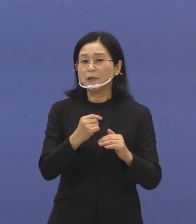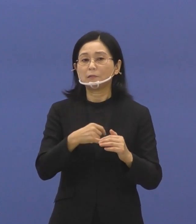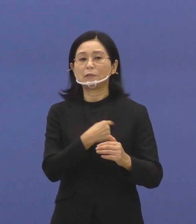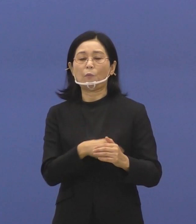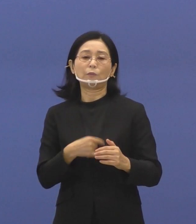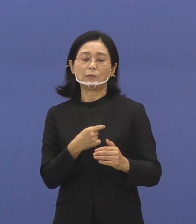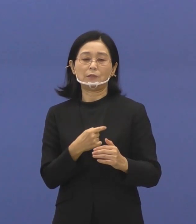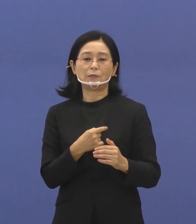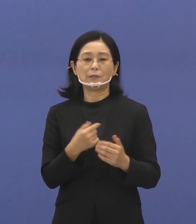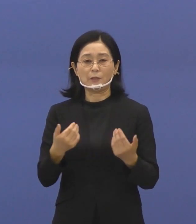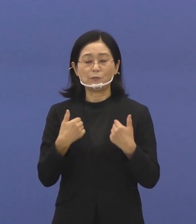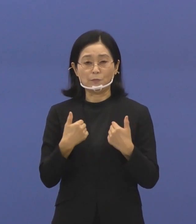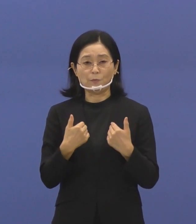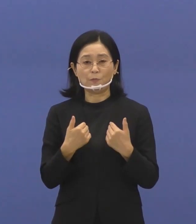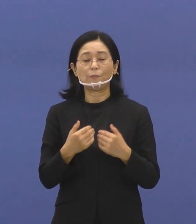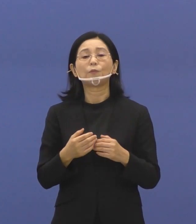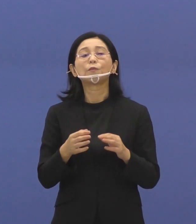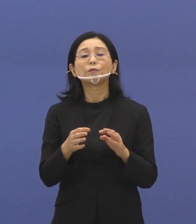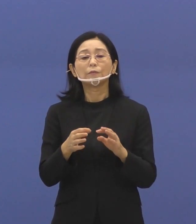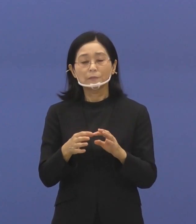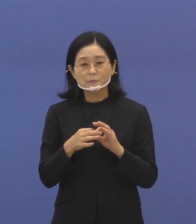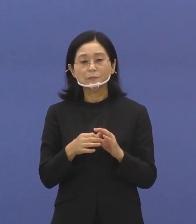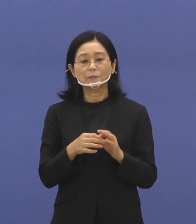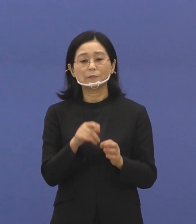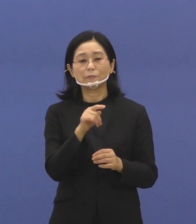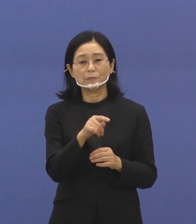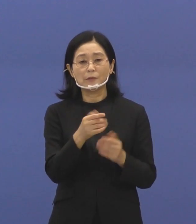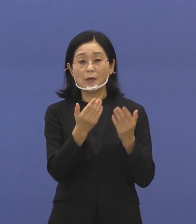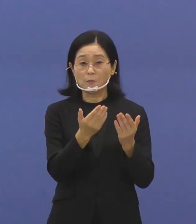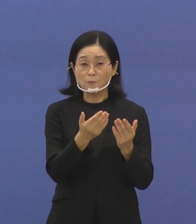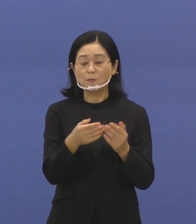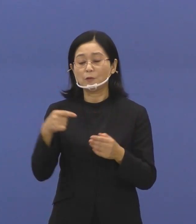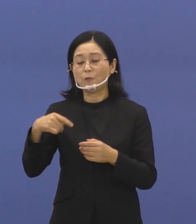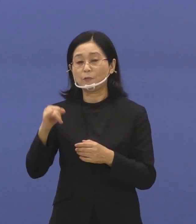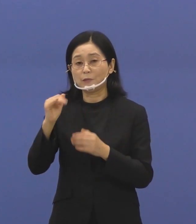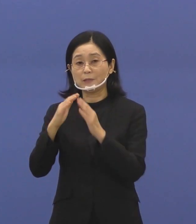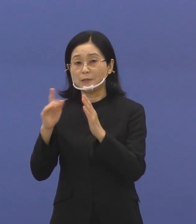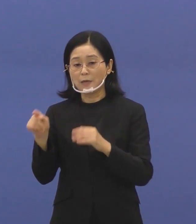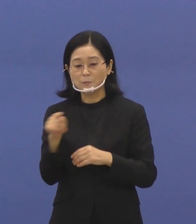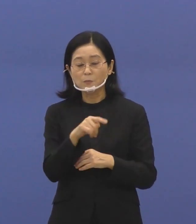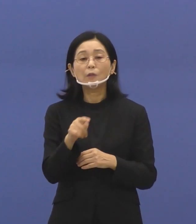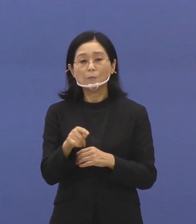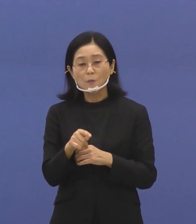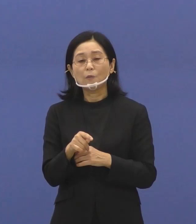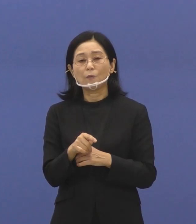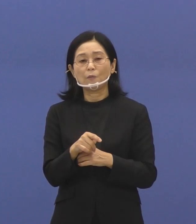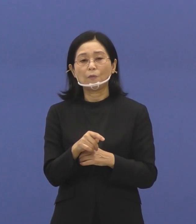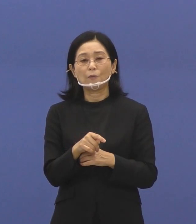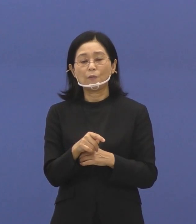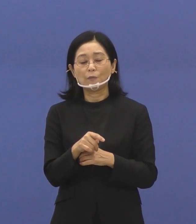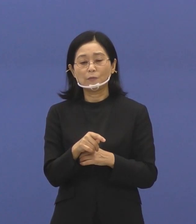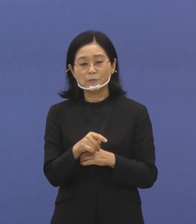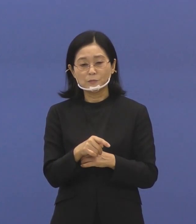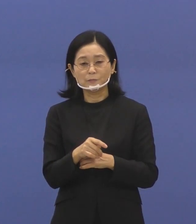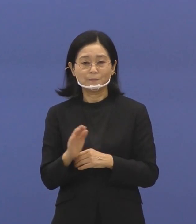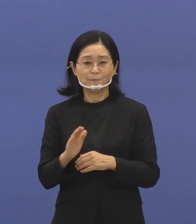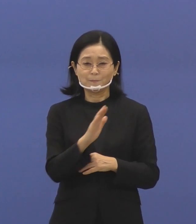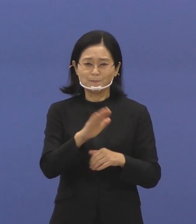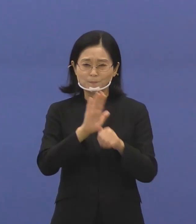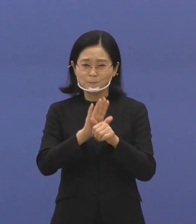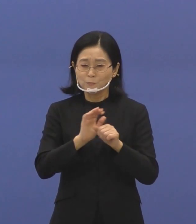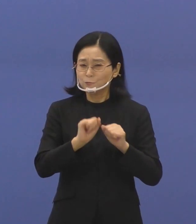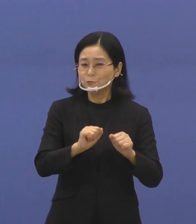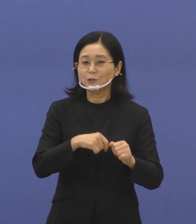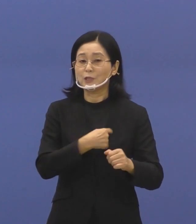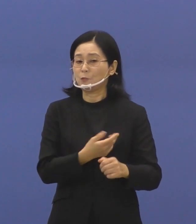、学校や教育委員会の方でも向上心を持って岩手の教育を発展させてい